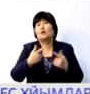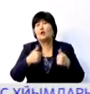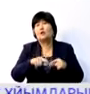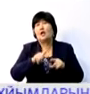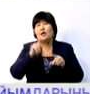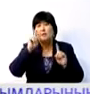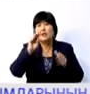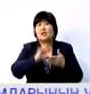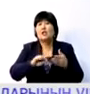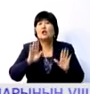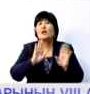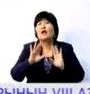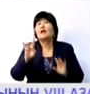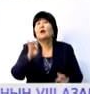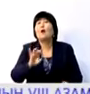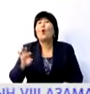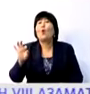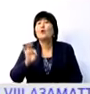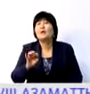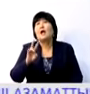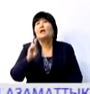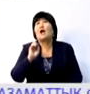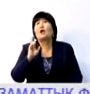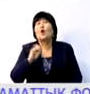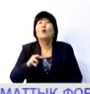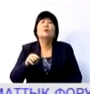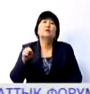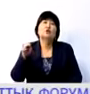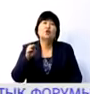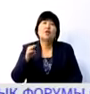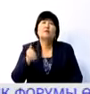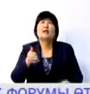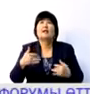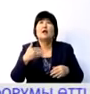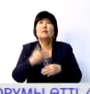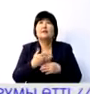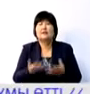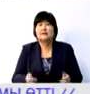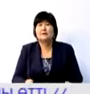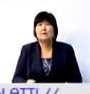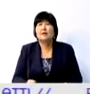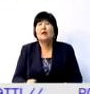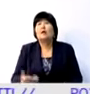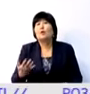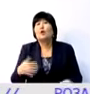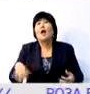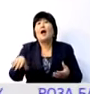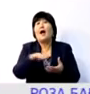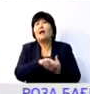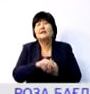белгілі жазушы драматург Рахымжан Отарбаевтың Нарком Жүргенов драмасын сахналады. Ассоциацияның президенті